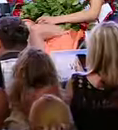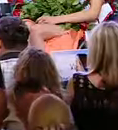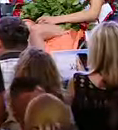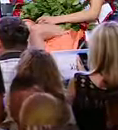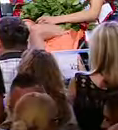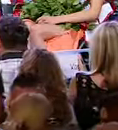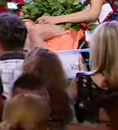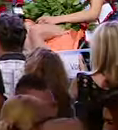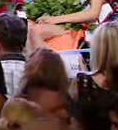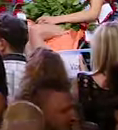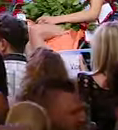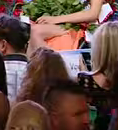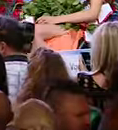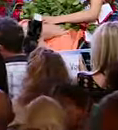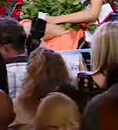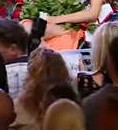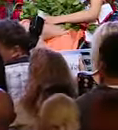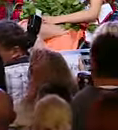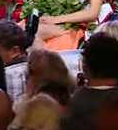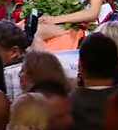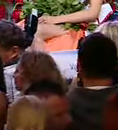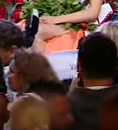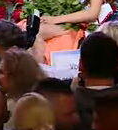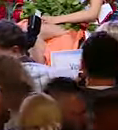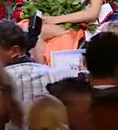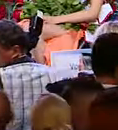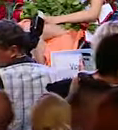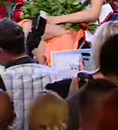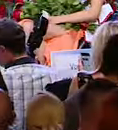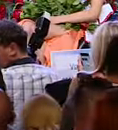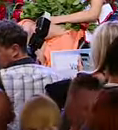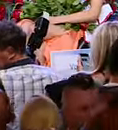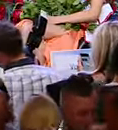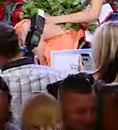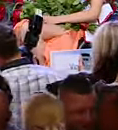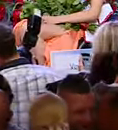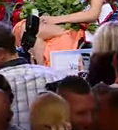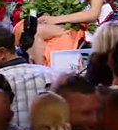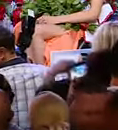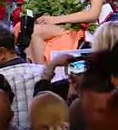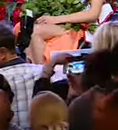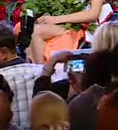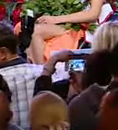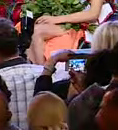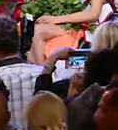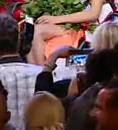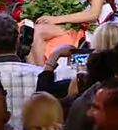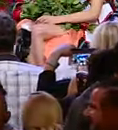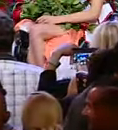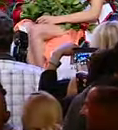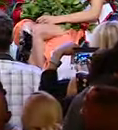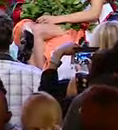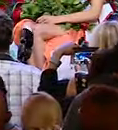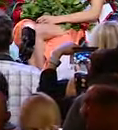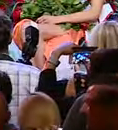Nasi fotoreporterzy są nienasyceni, drodzy Państwo. To jest ten moment. Możemy jeszcze cały czas tu być. Absolutnie. Gratulujemy dziewczynom.